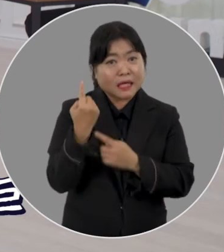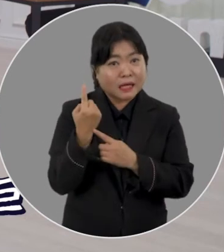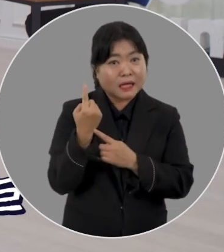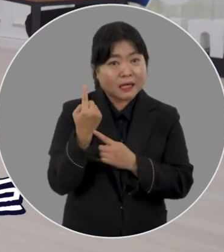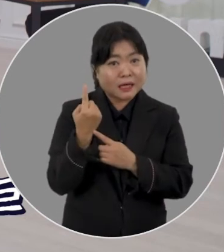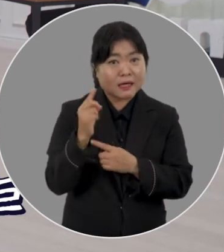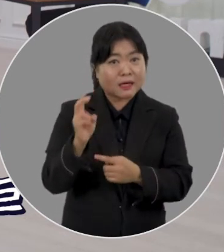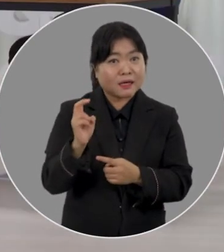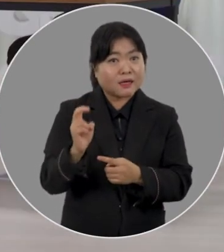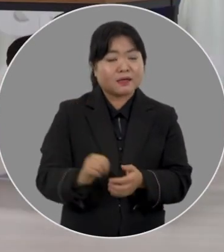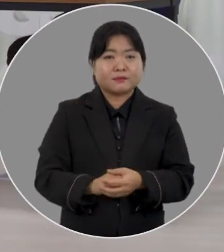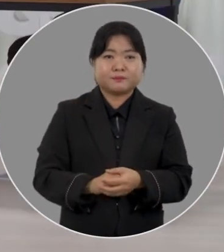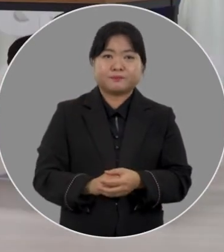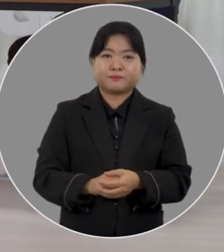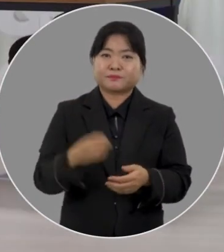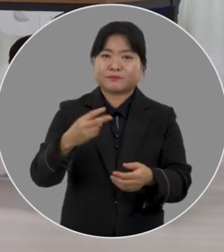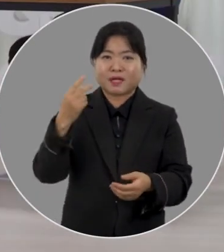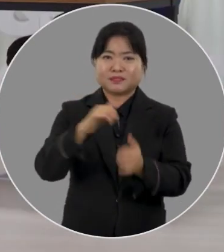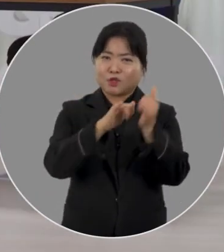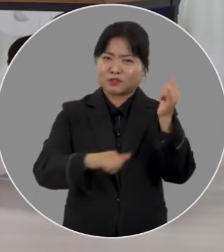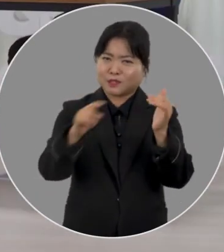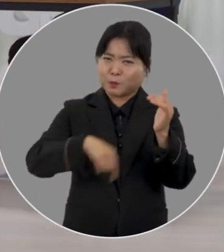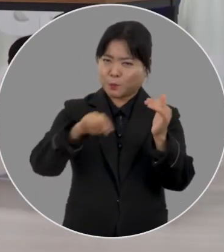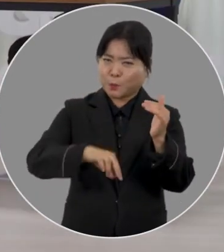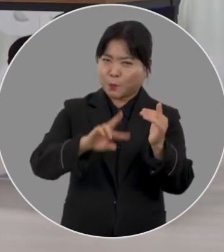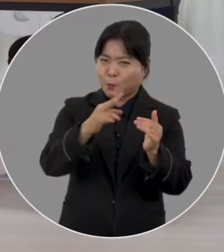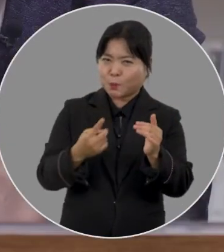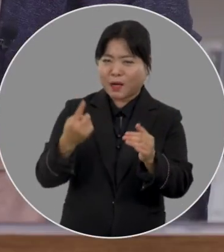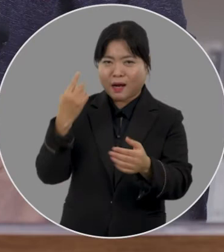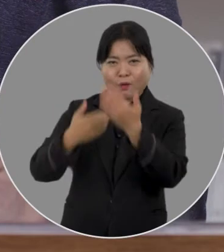아닐까요? 다시 이제 역사 속으로 돌아가 보면